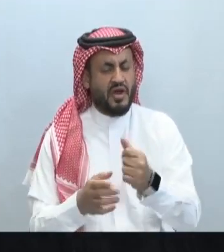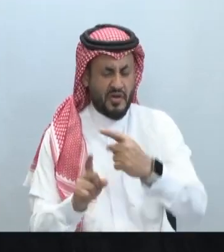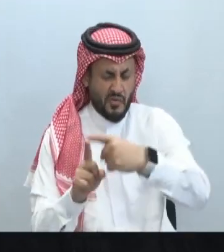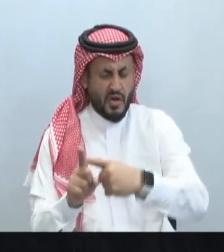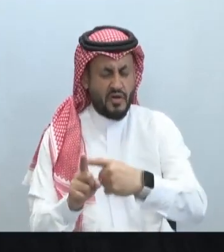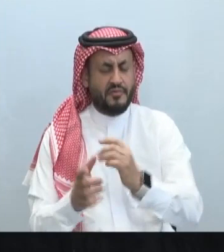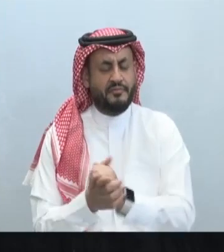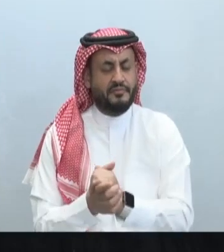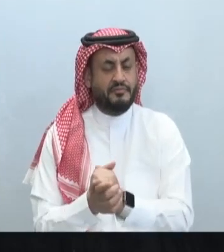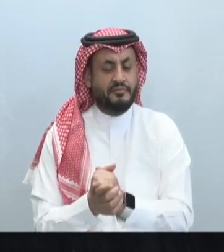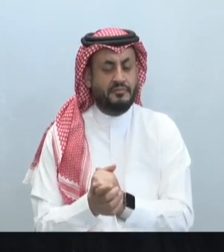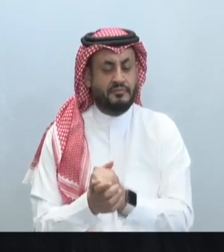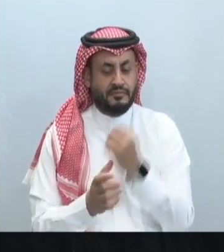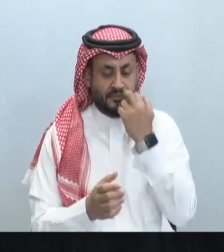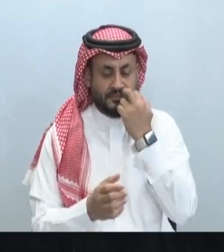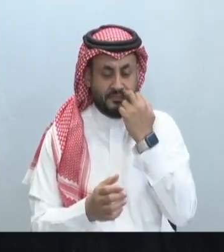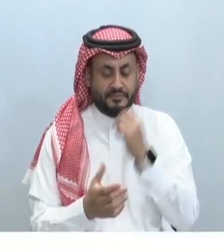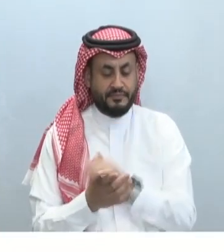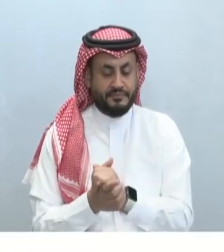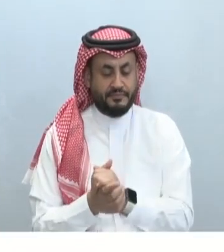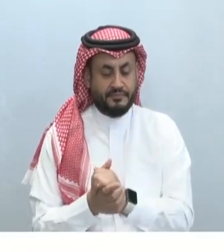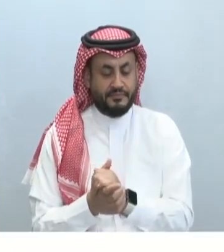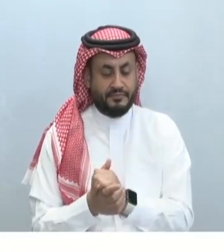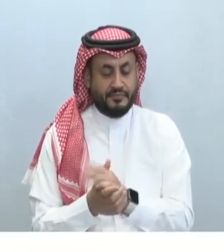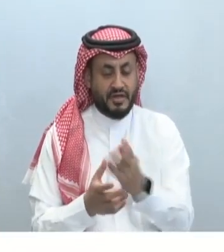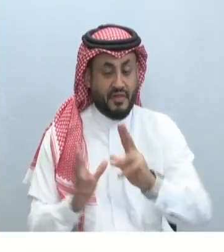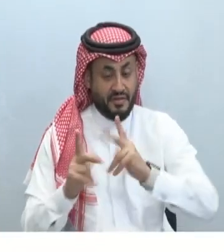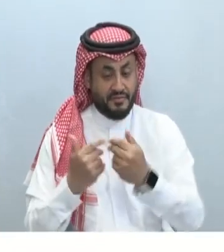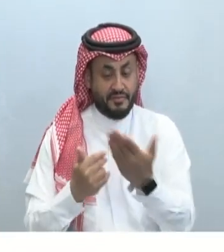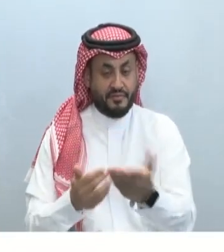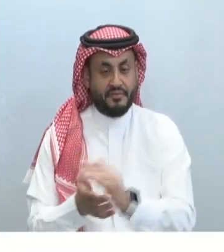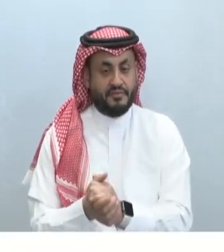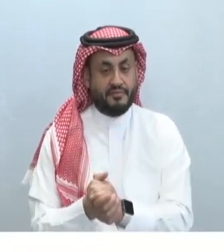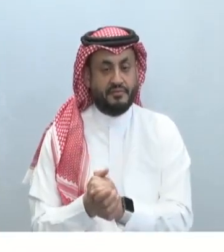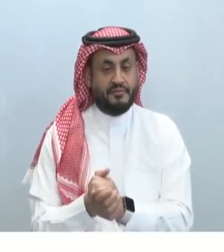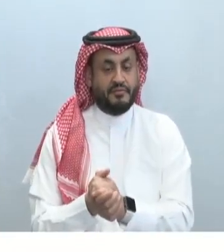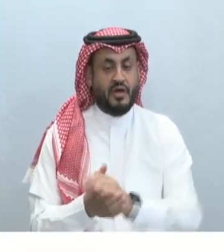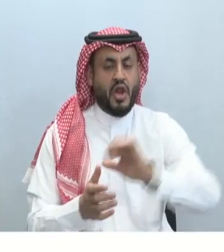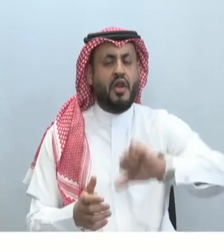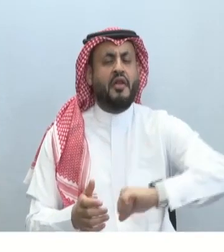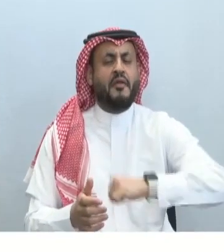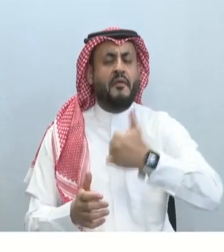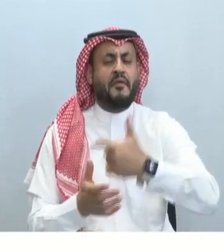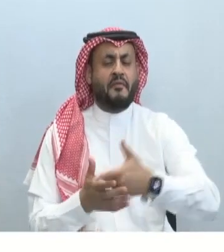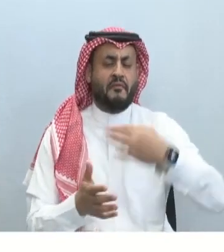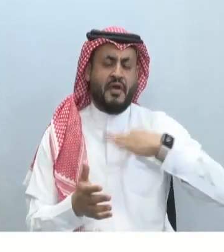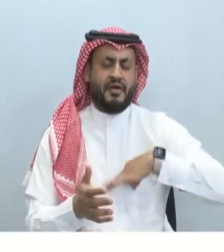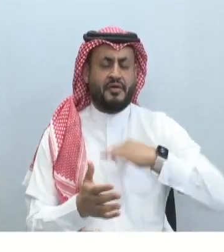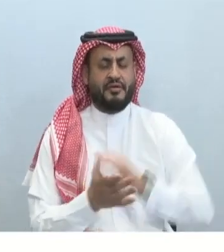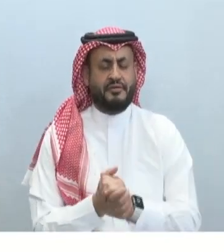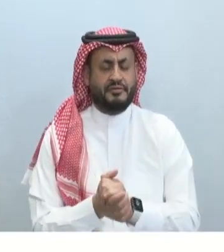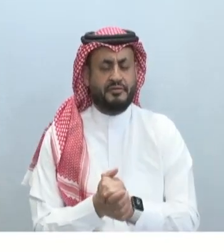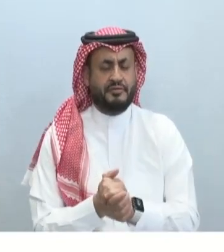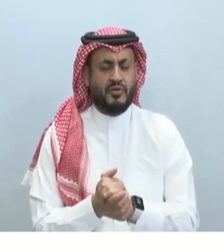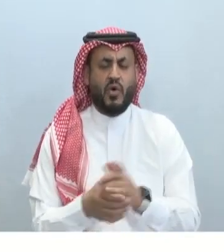اقل احسنتم هذه النتيجه بورك لهما يبارك الله سبحانه وتعالى حتى وان